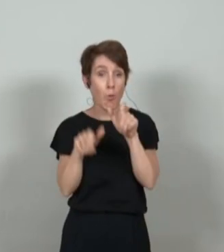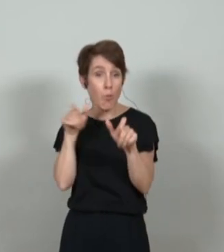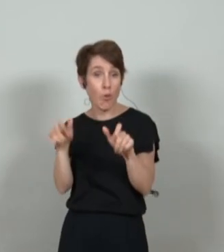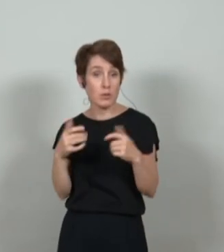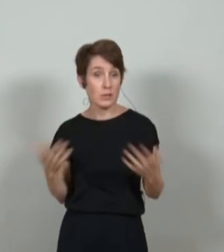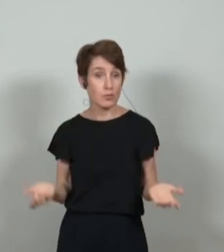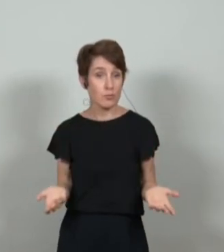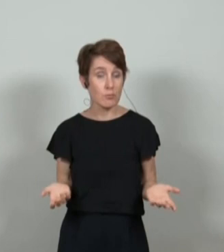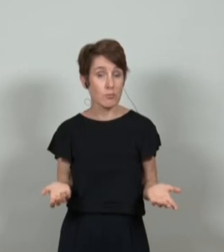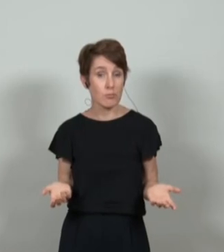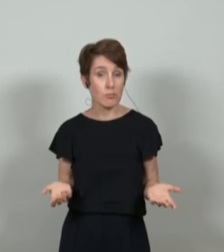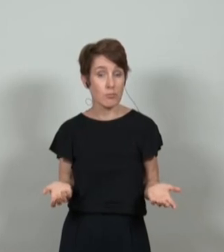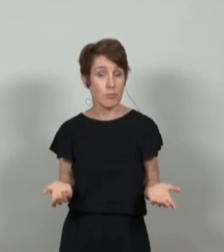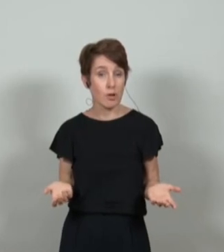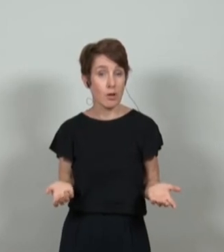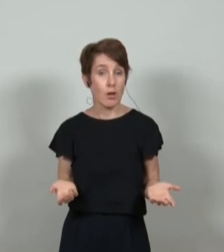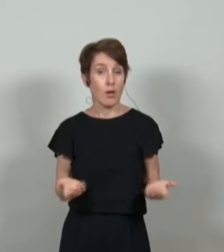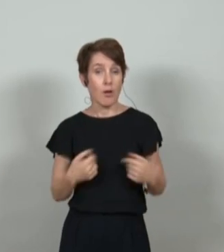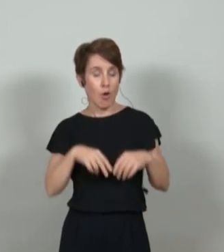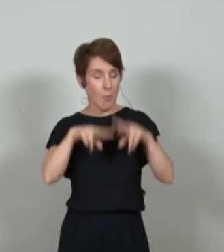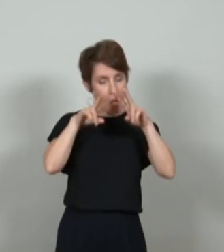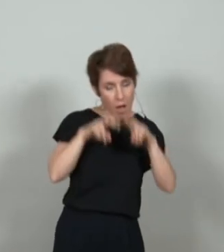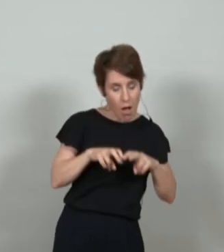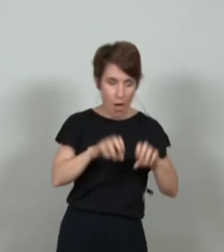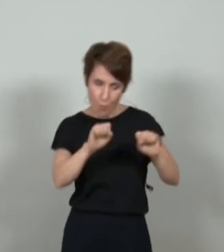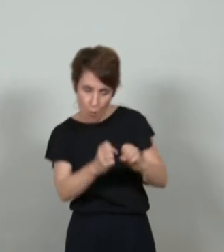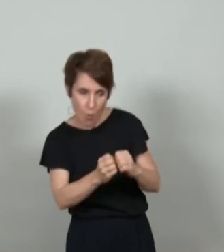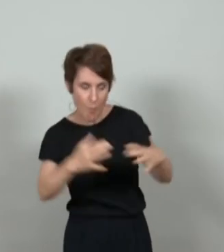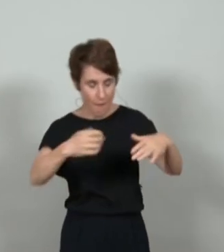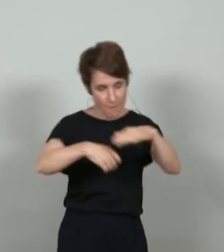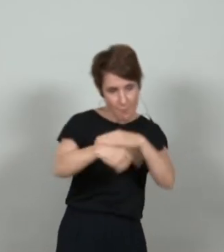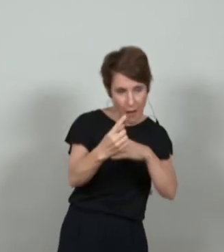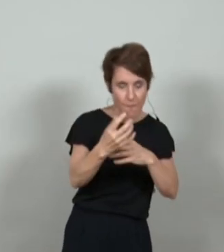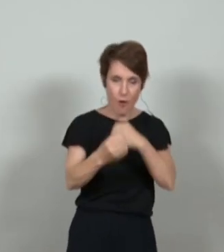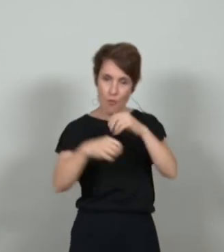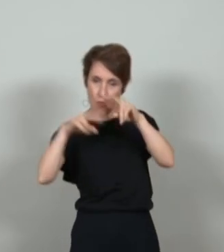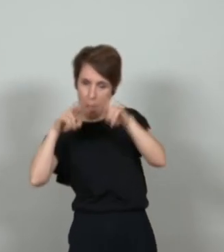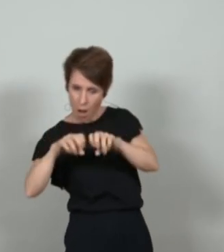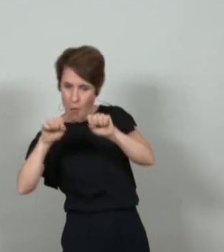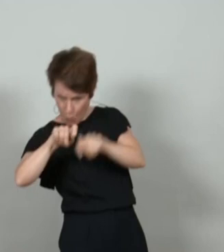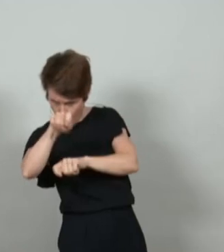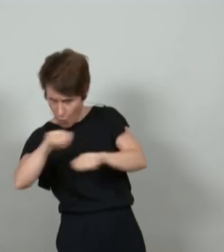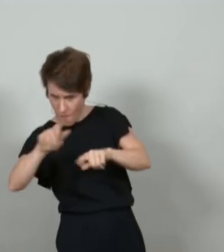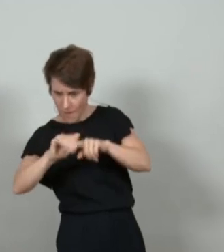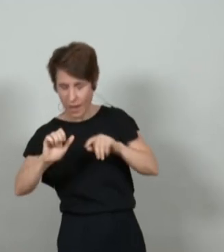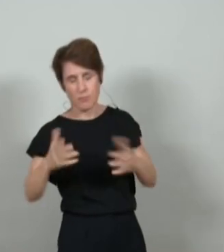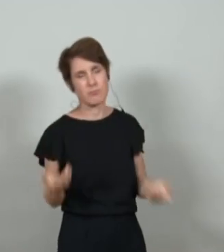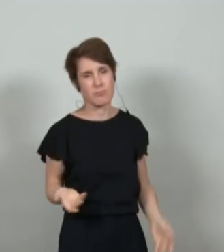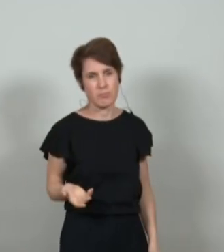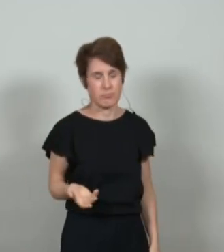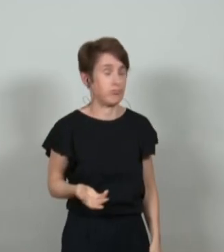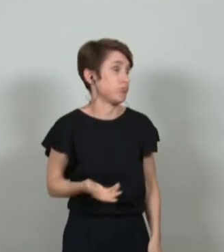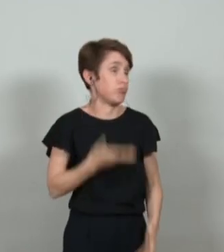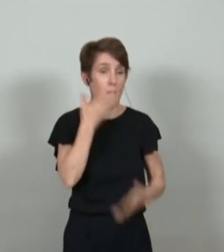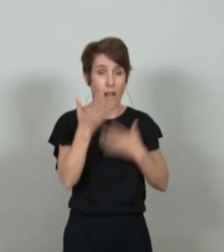explorer le potentiel étudier la faisabilité ou poursuivre des études de faisabilité quatrième surprise